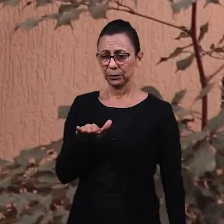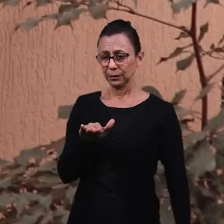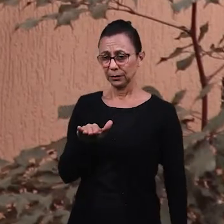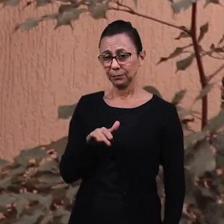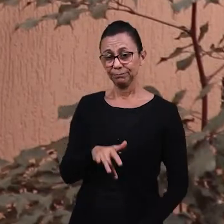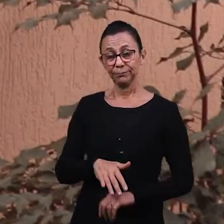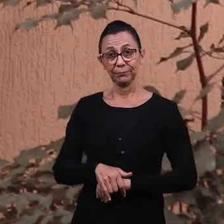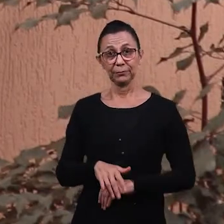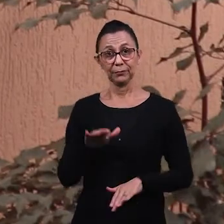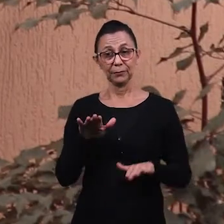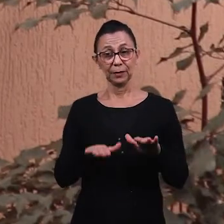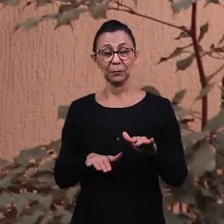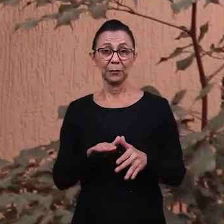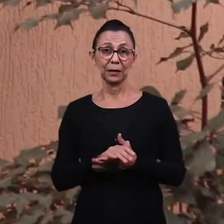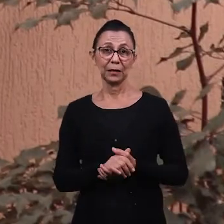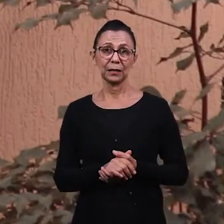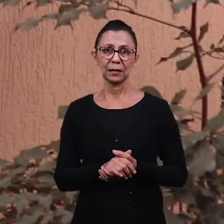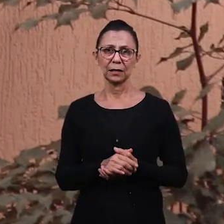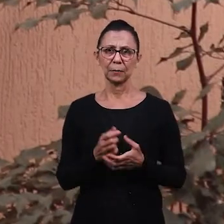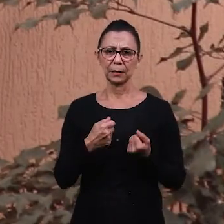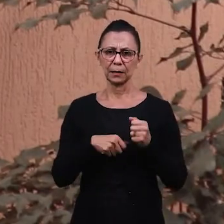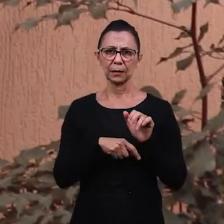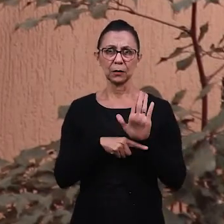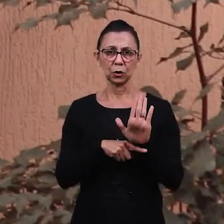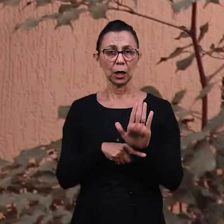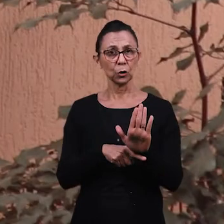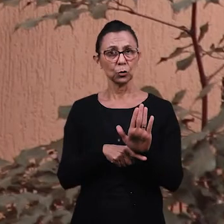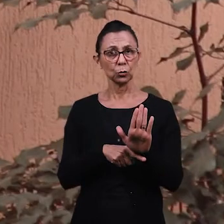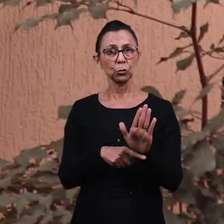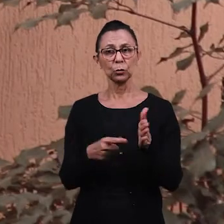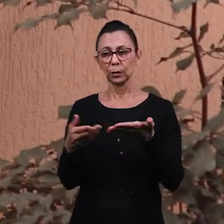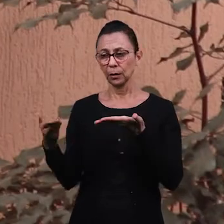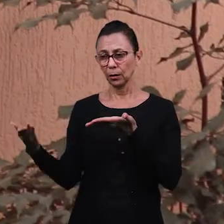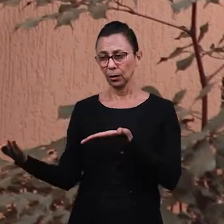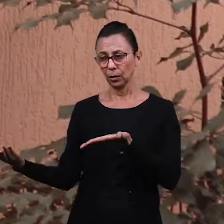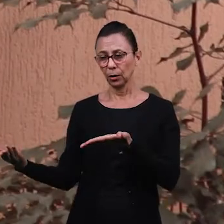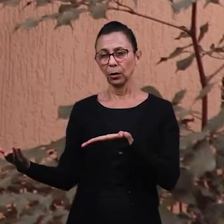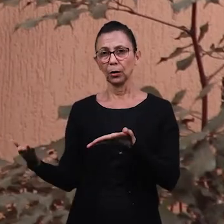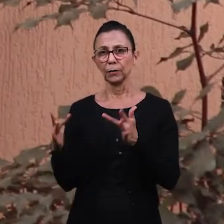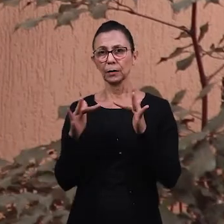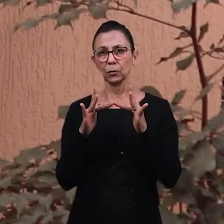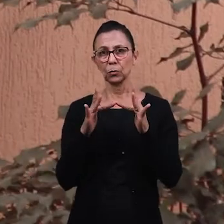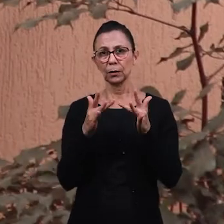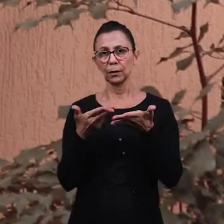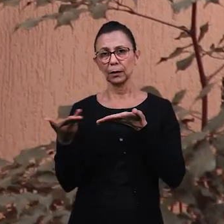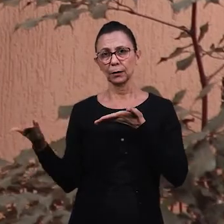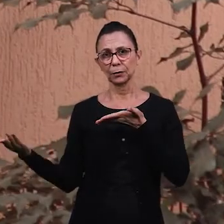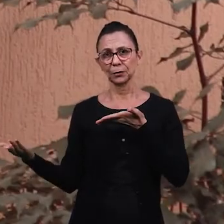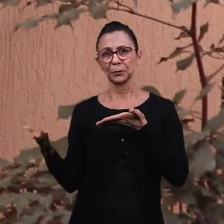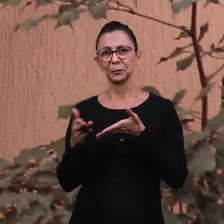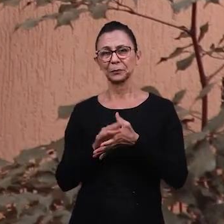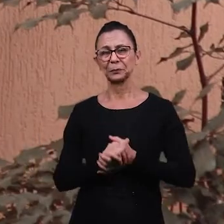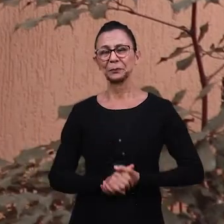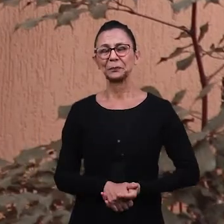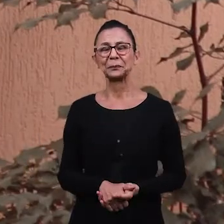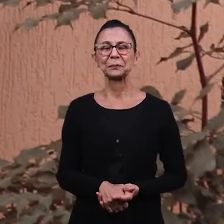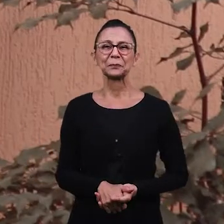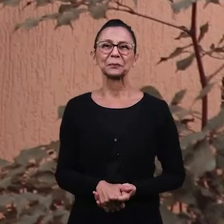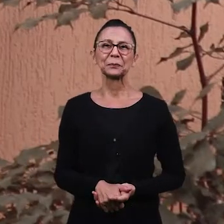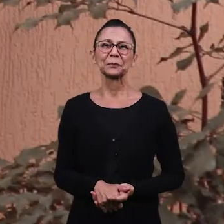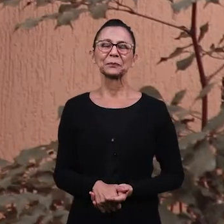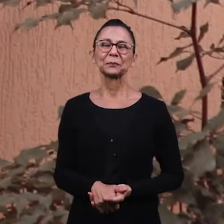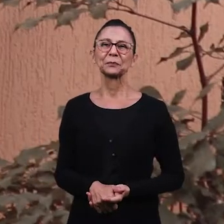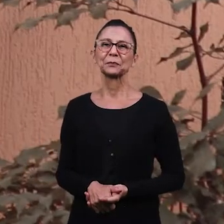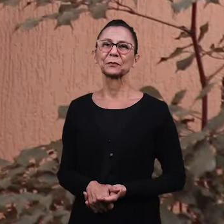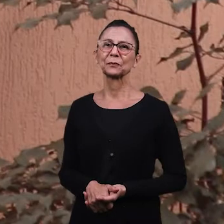un manuel pour cela. Non, c'est cas par cas. Donc, en fonction de l'enfant que vous avez devant vous, bah, prenez contact avec nous